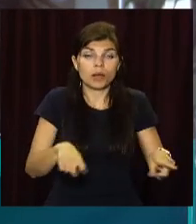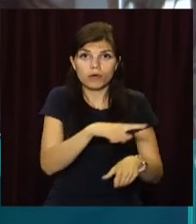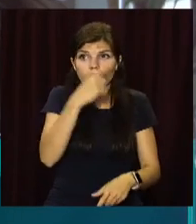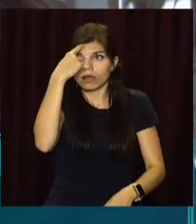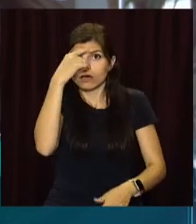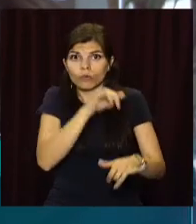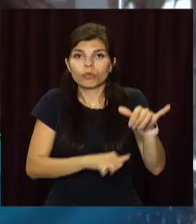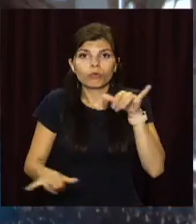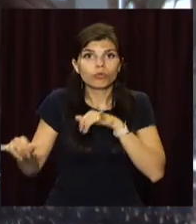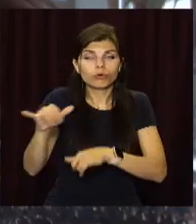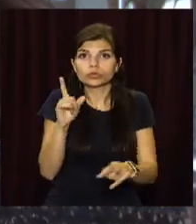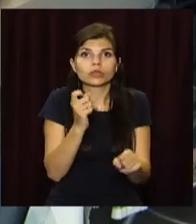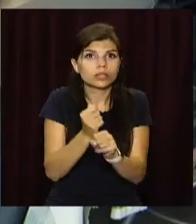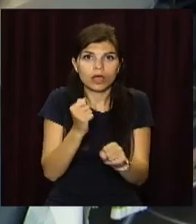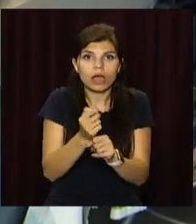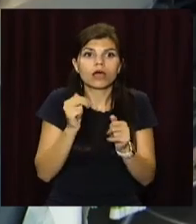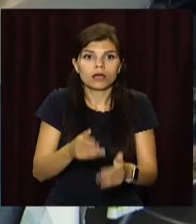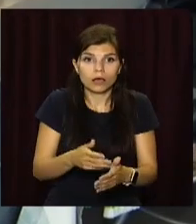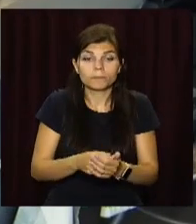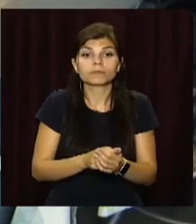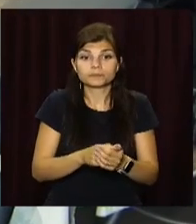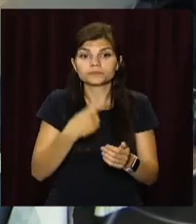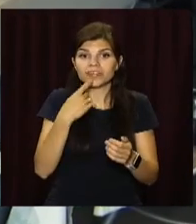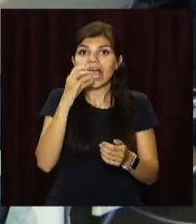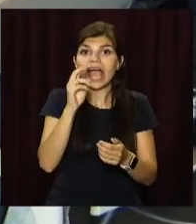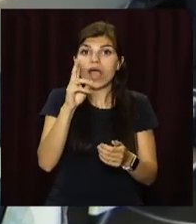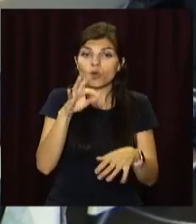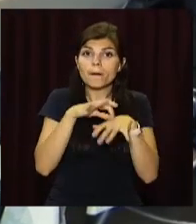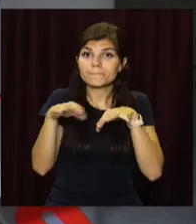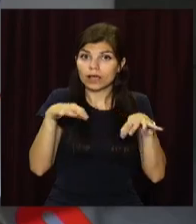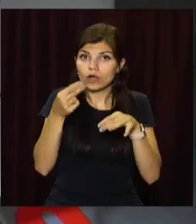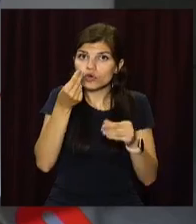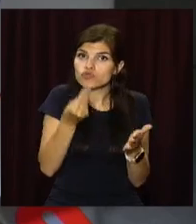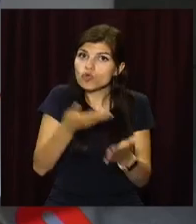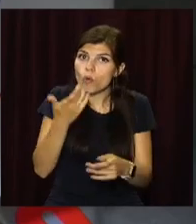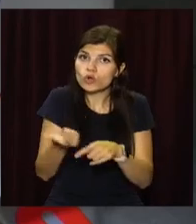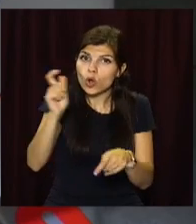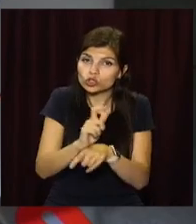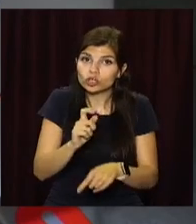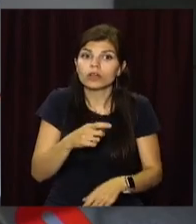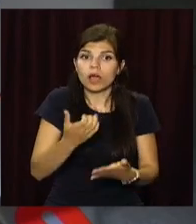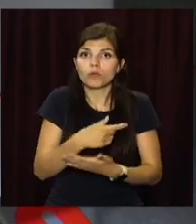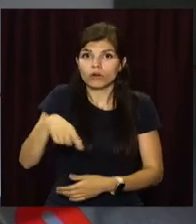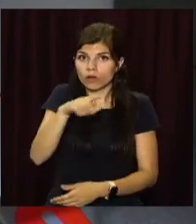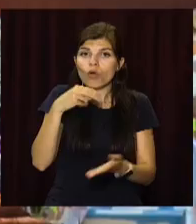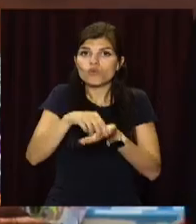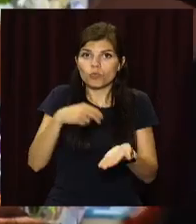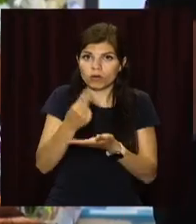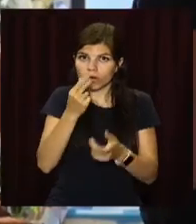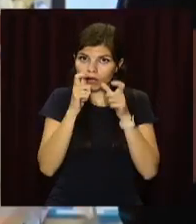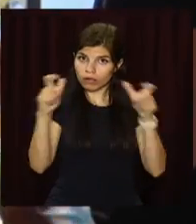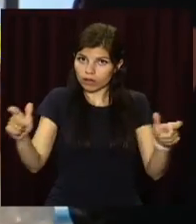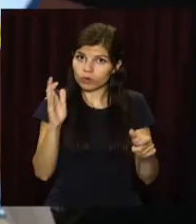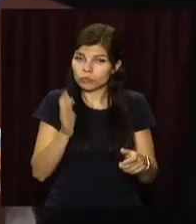определять пути утилизации. Та й екопакети дорожчі. Відтак, скоріш за все, нововведення вдарить по гаманцях покупців.